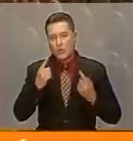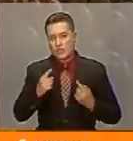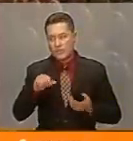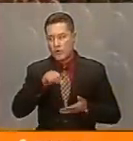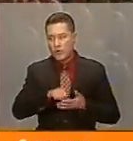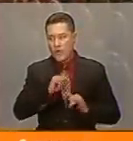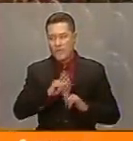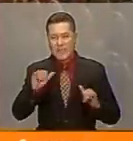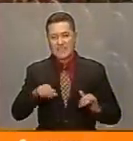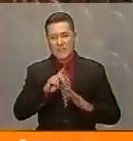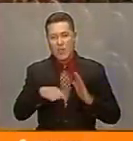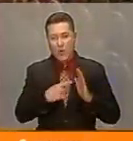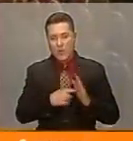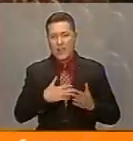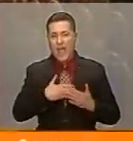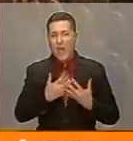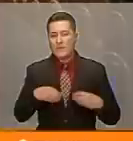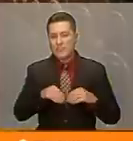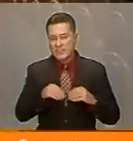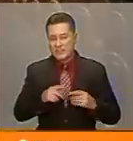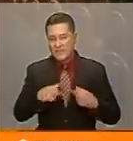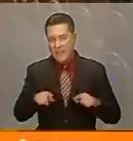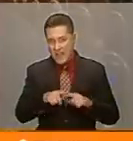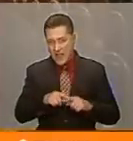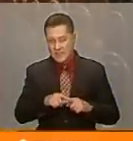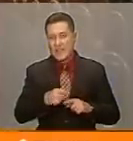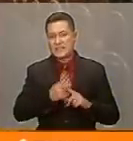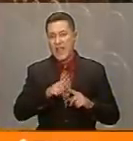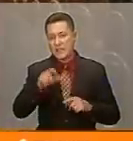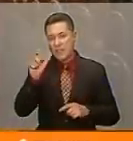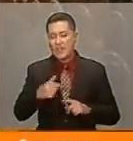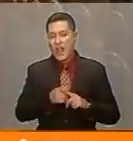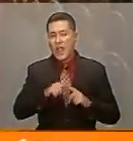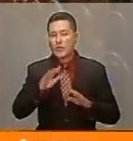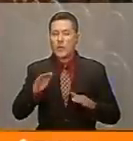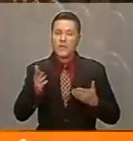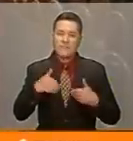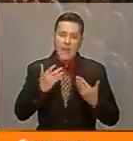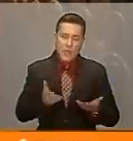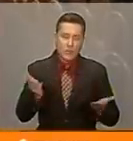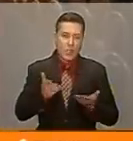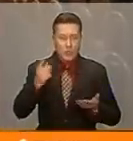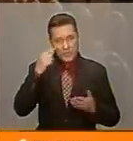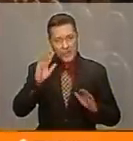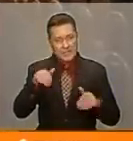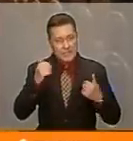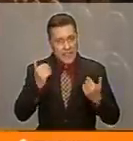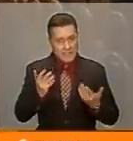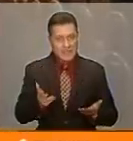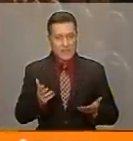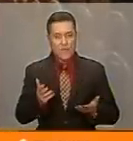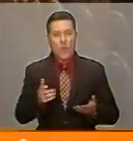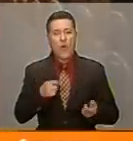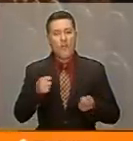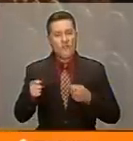что общественная организация – это непосредственный человек, который дает какую-то инициативу, и средством этой общественной организации